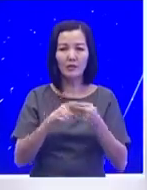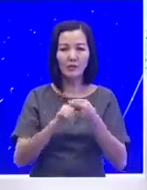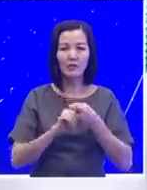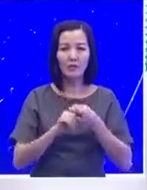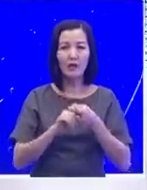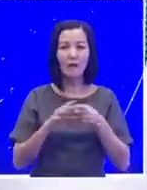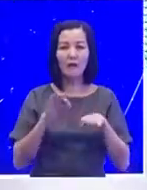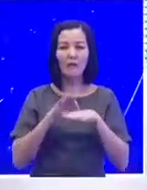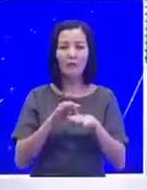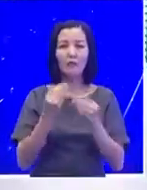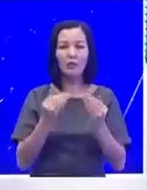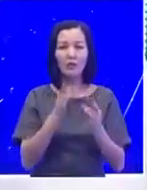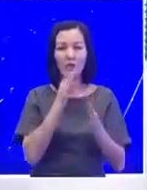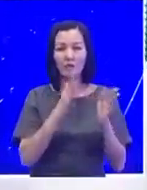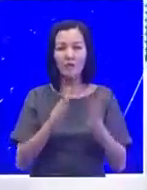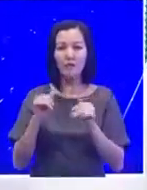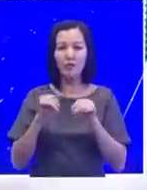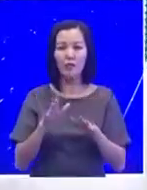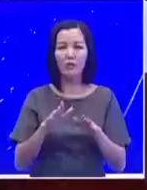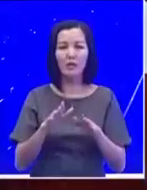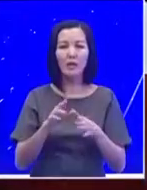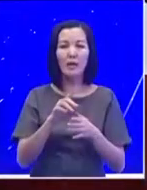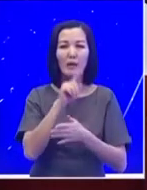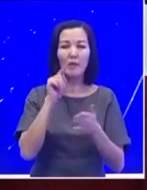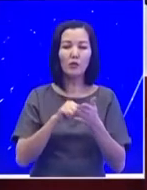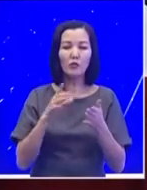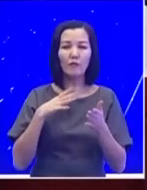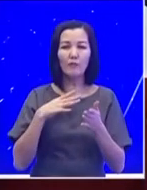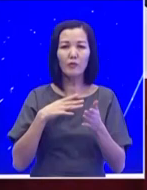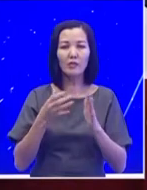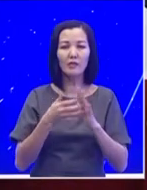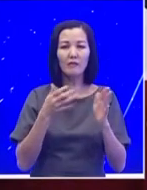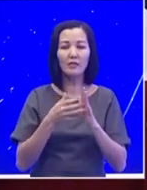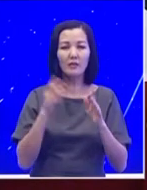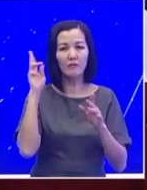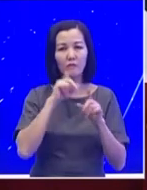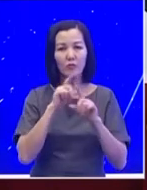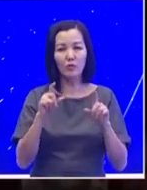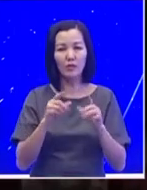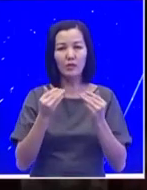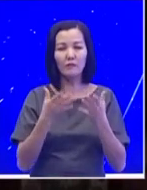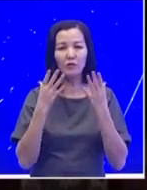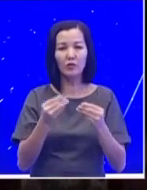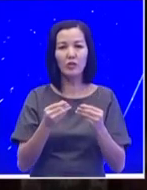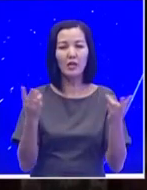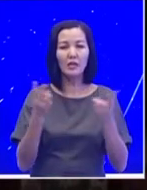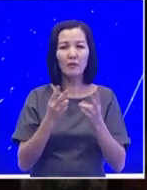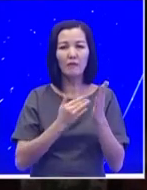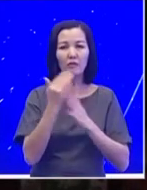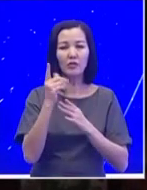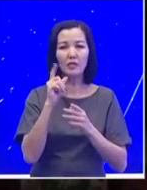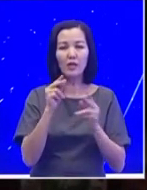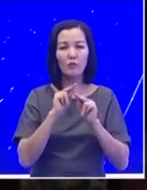ведутся. Вопрос времени. Также одной из остро стоящих тем является дефицит кадров в школах. На сегодняшний день район необходимо свыше